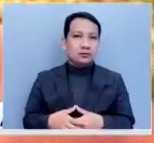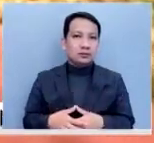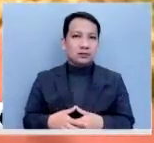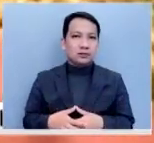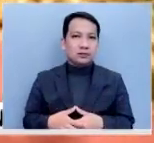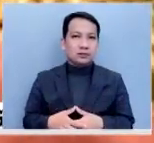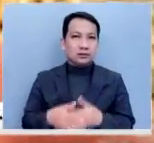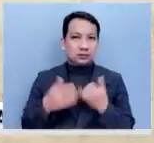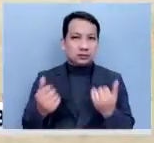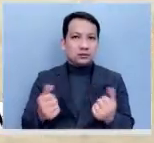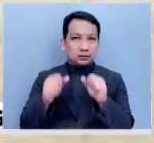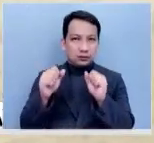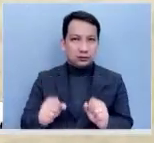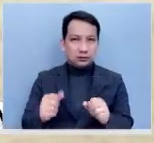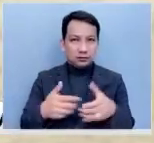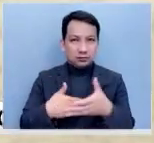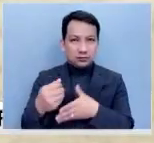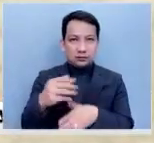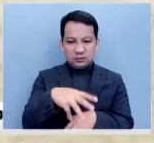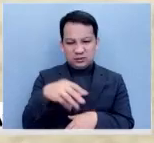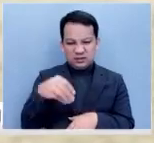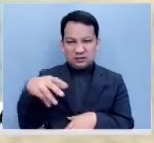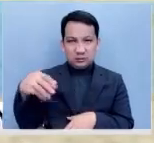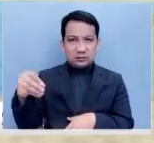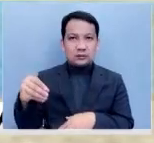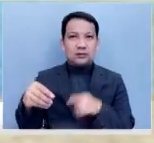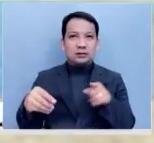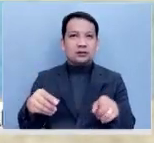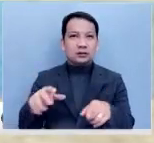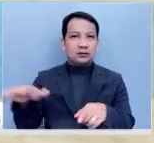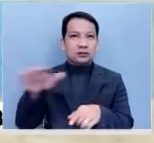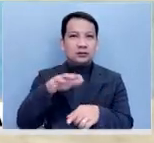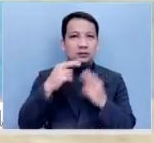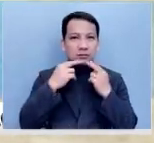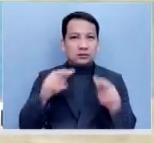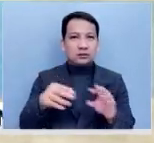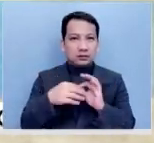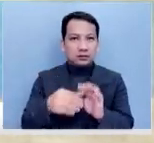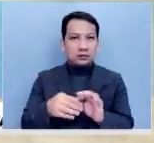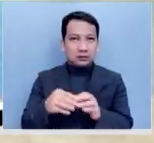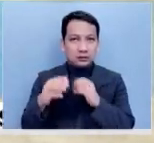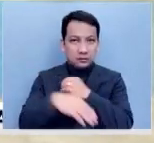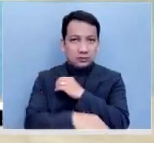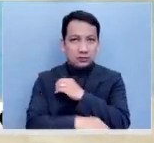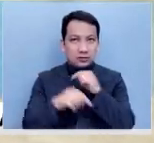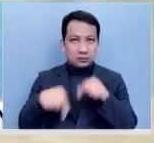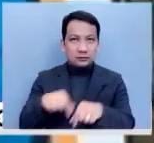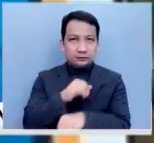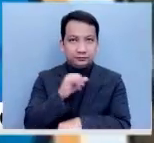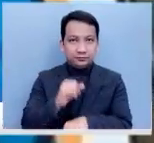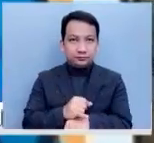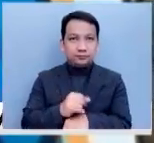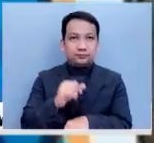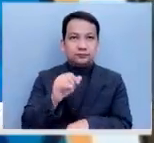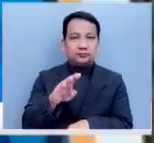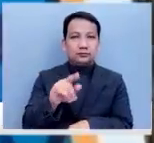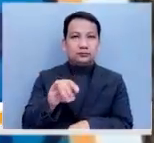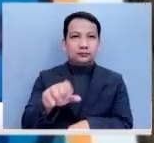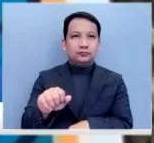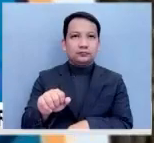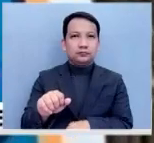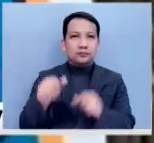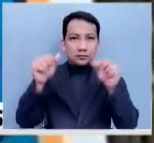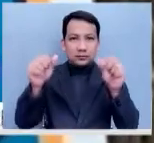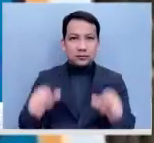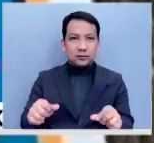season ngayon ng dikya. Sa paglilibot ng News 5 sa mga beach resort dito sa isla ng Bantayan, may mga nakapaskil